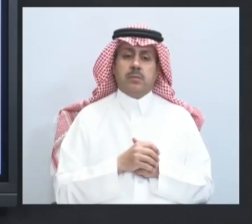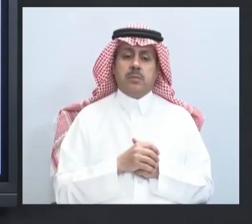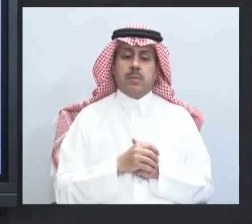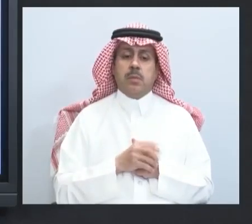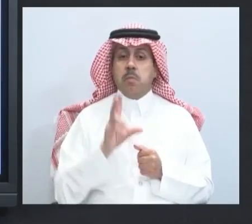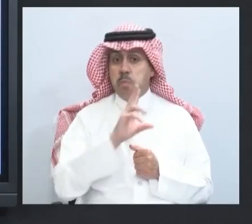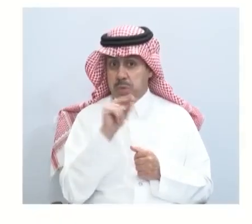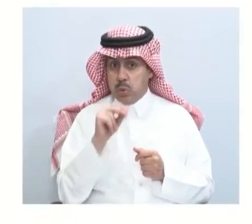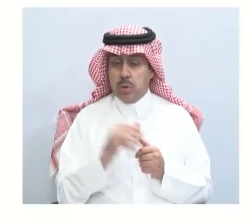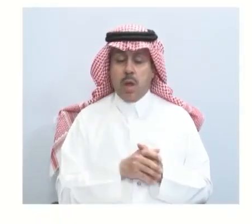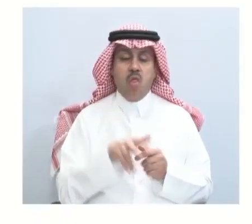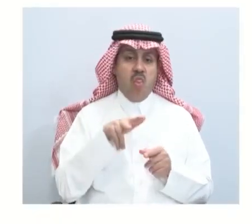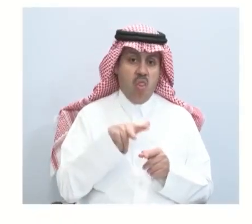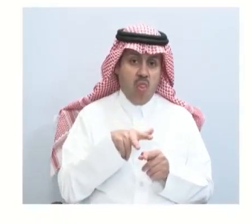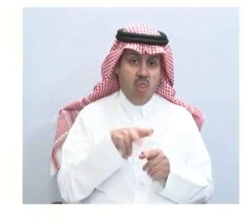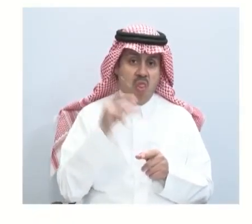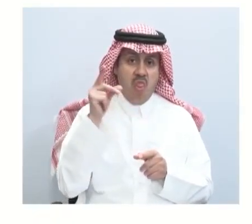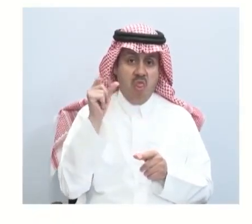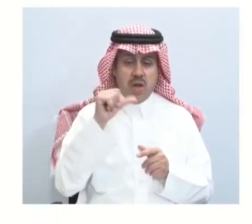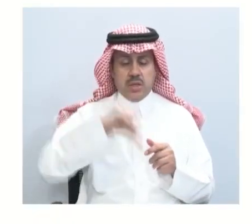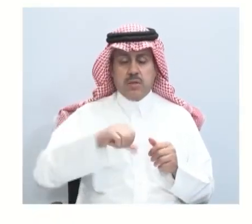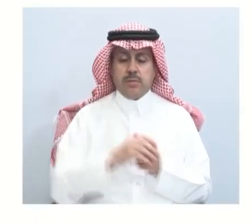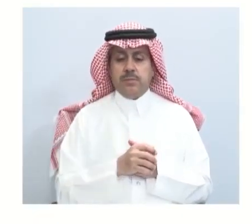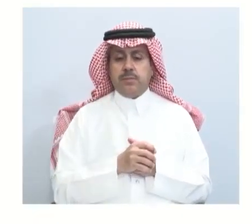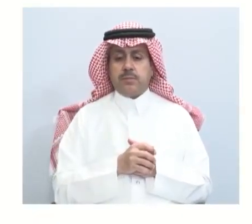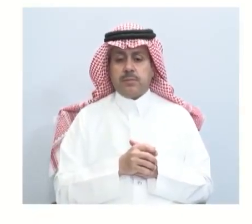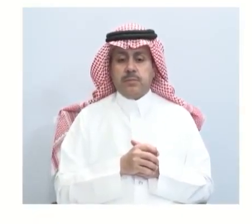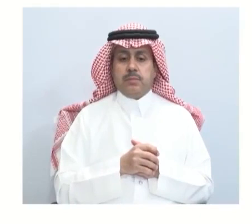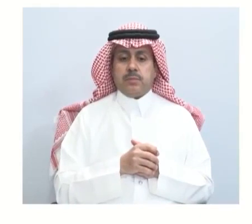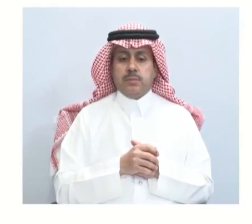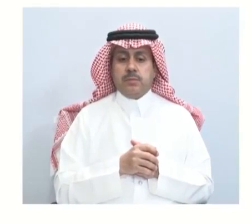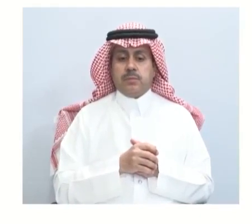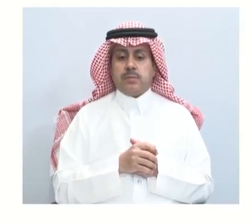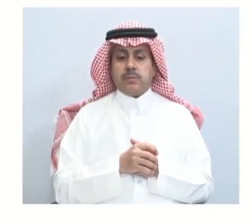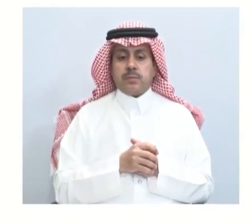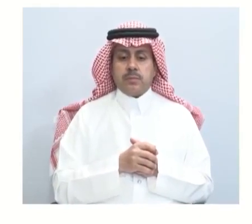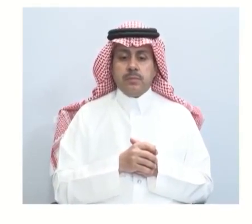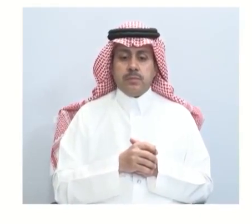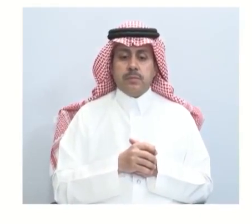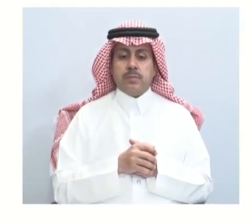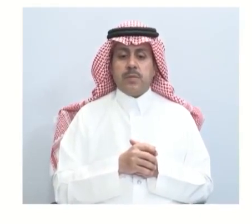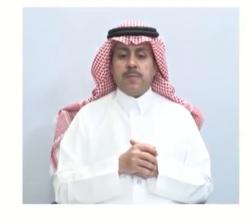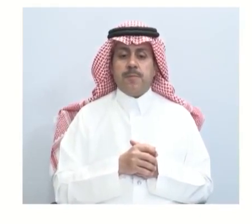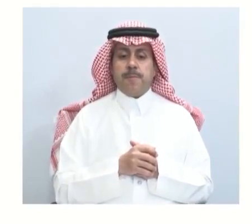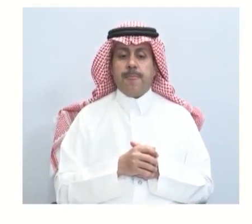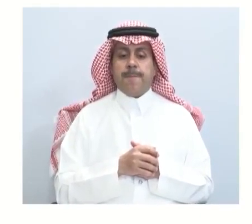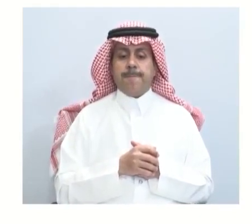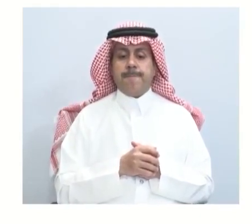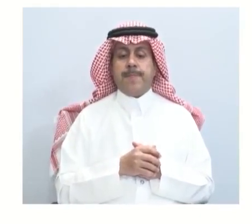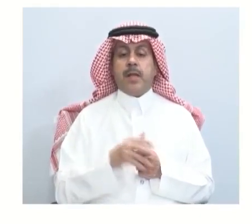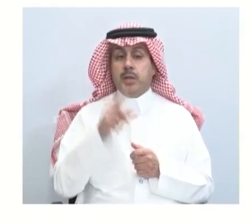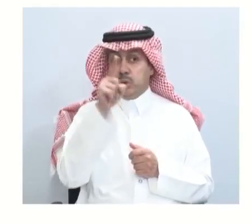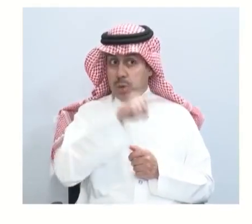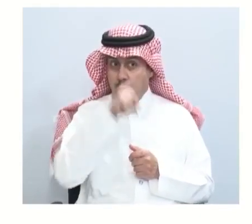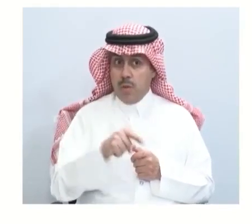صور اضنن ناتي واياكم الى اكمال ذلكم الدرس العظيم التح مسائ الاخلاق ودرسنا